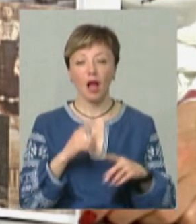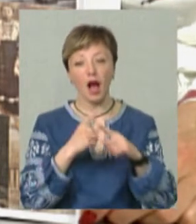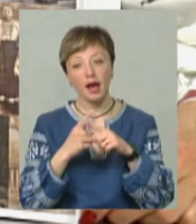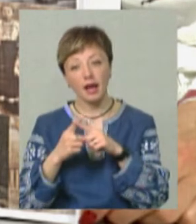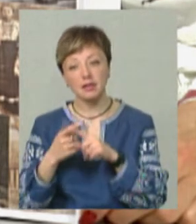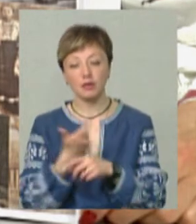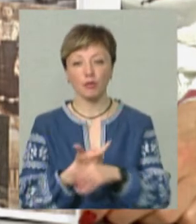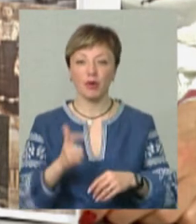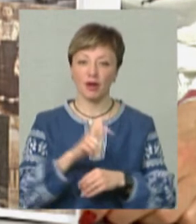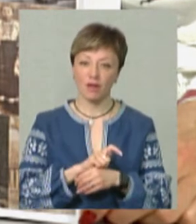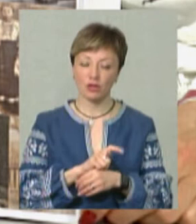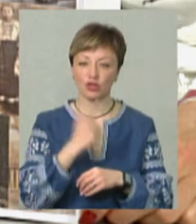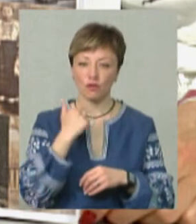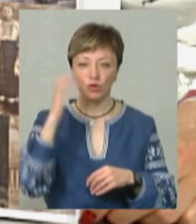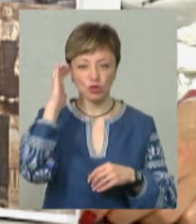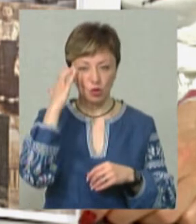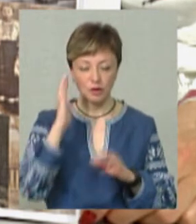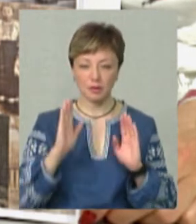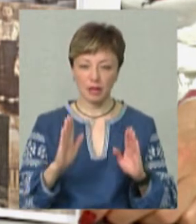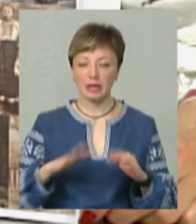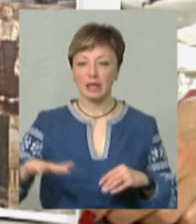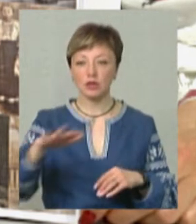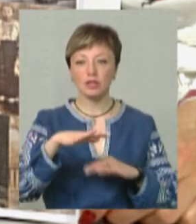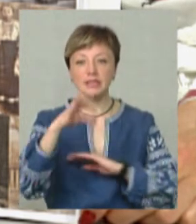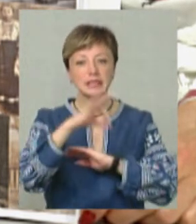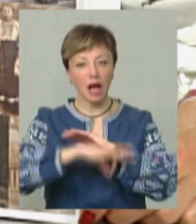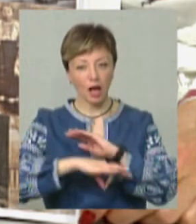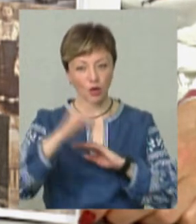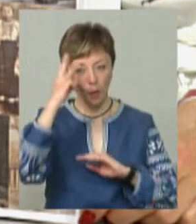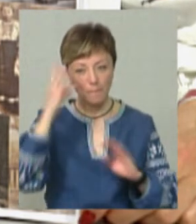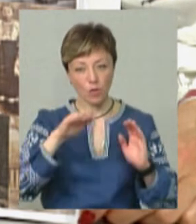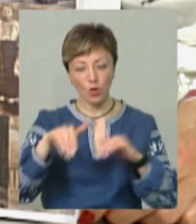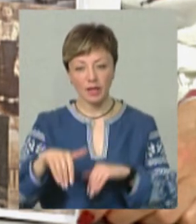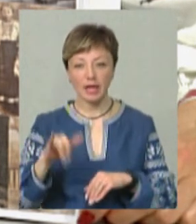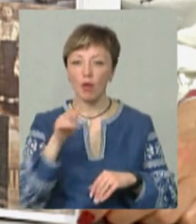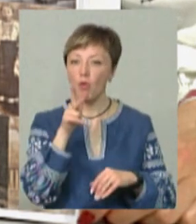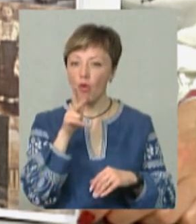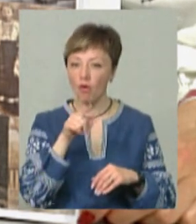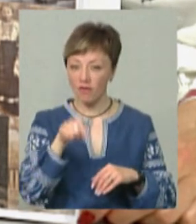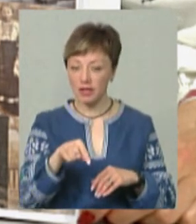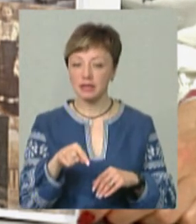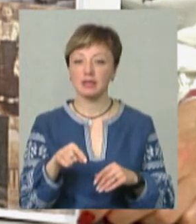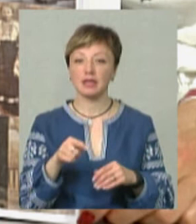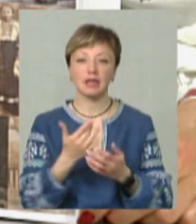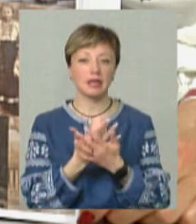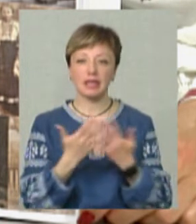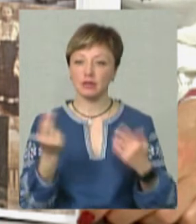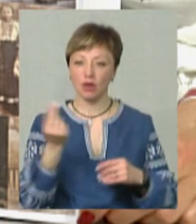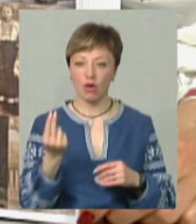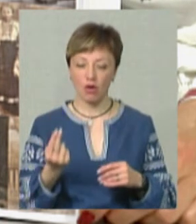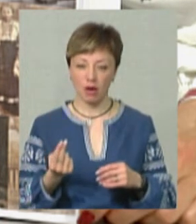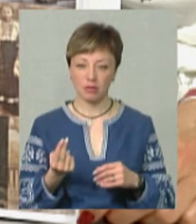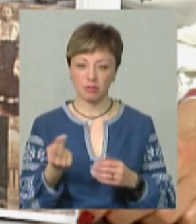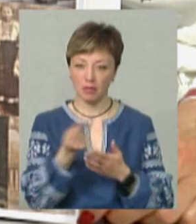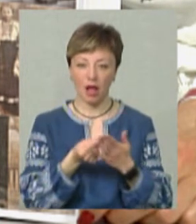хрестикові переважно червоно-чорні. На території Західного Поділля і Буковинського там різнокольорова